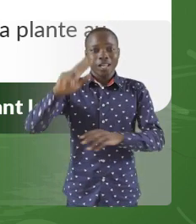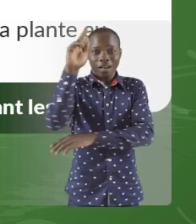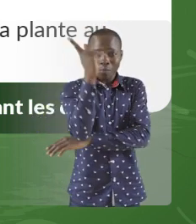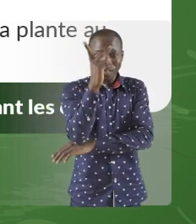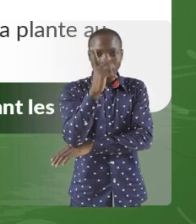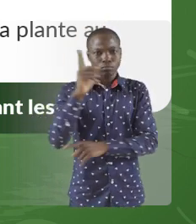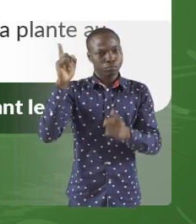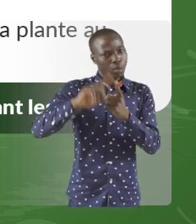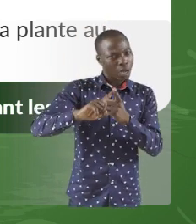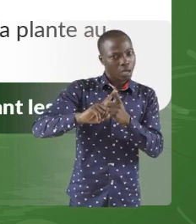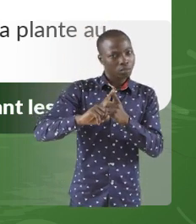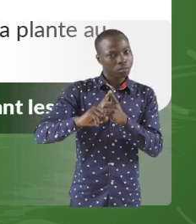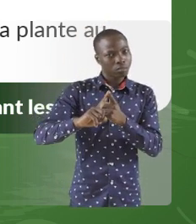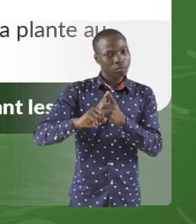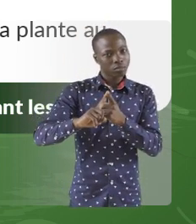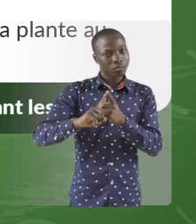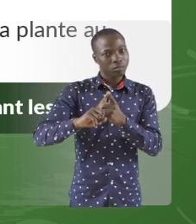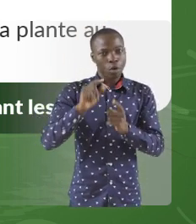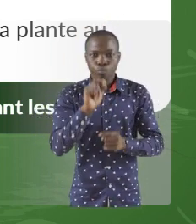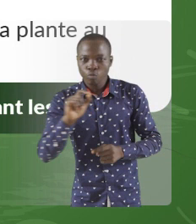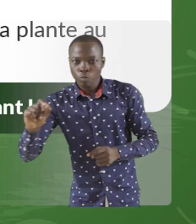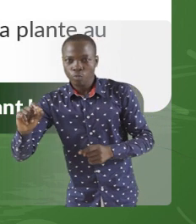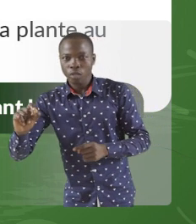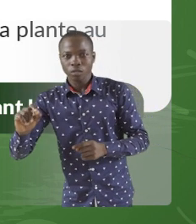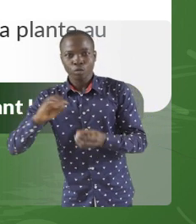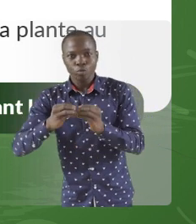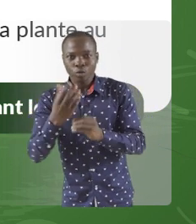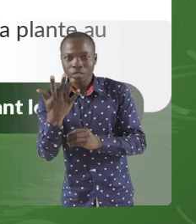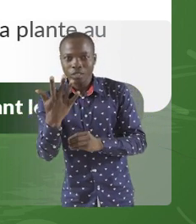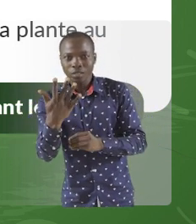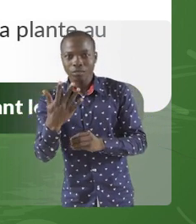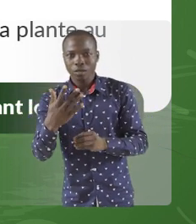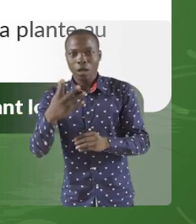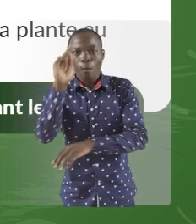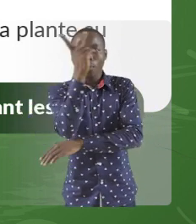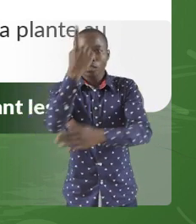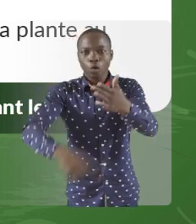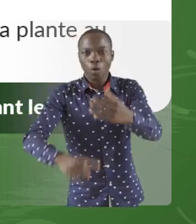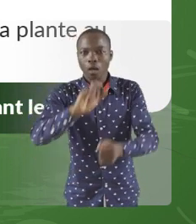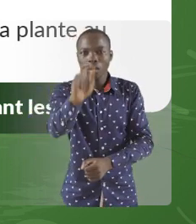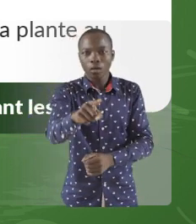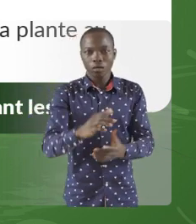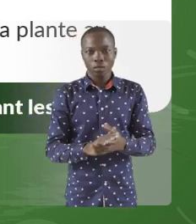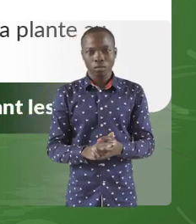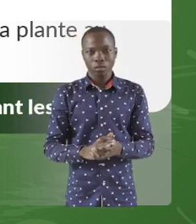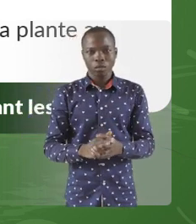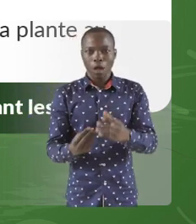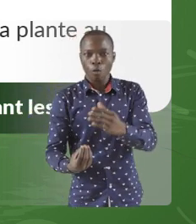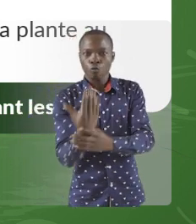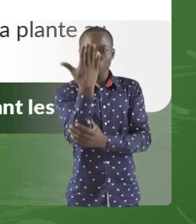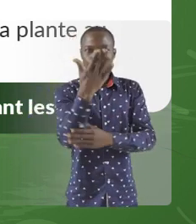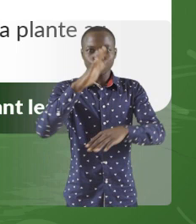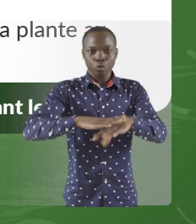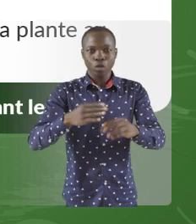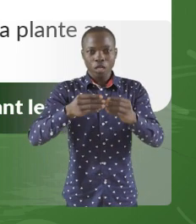à... Donc, quelles sont ces plantes, ici, qui poussent sur les sols